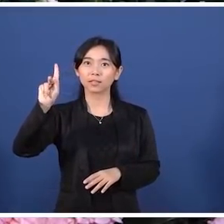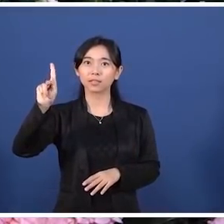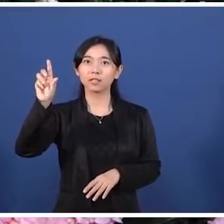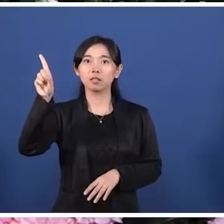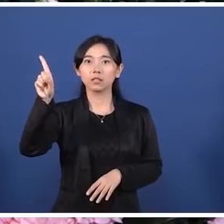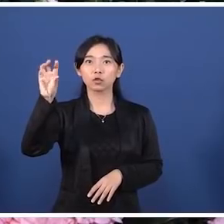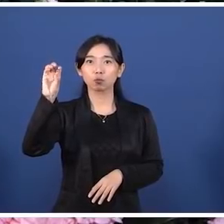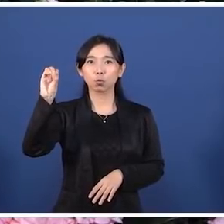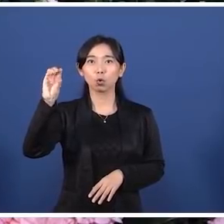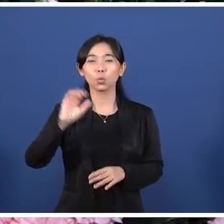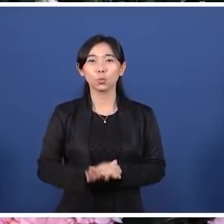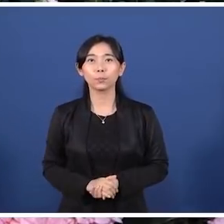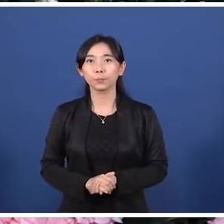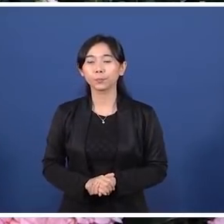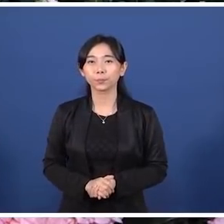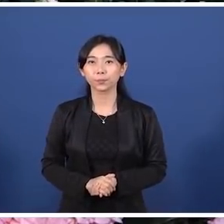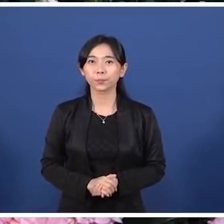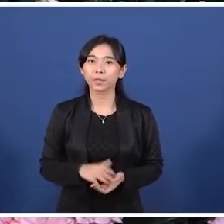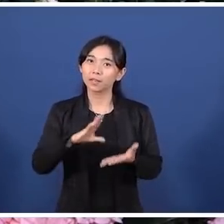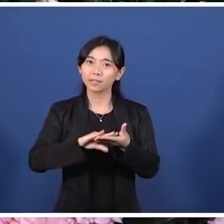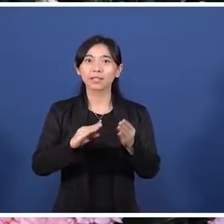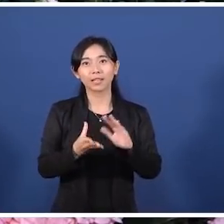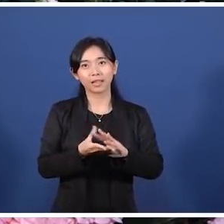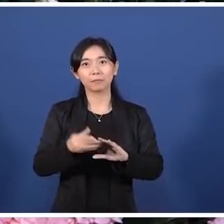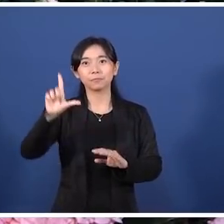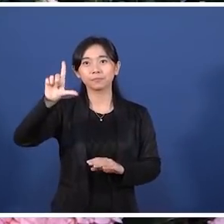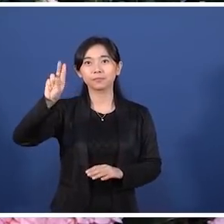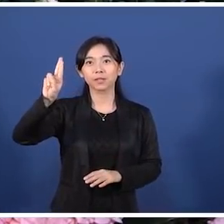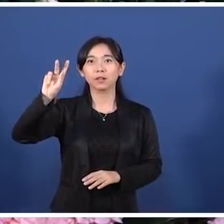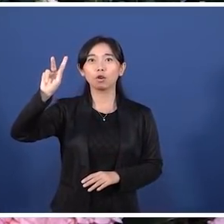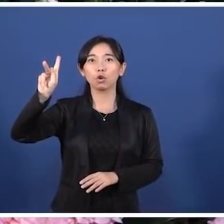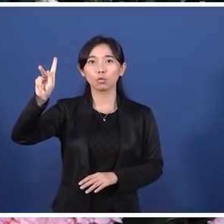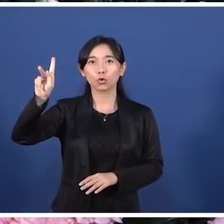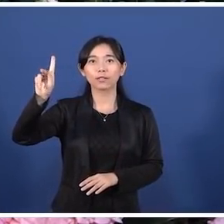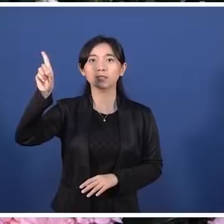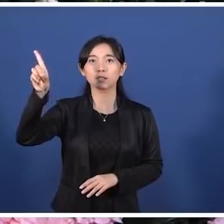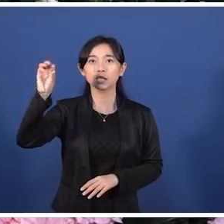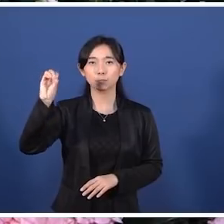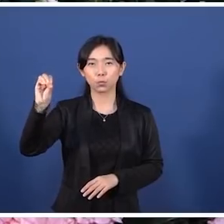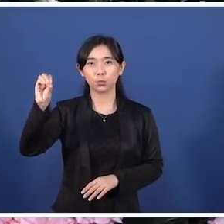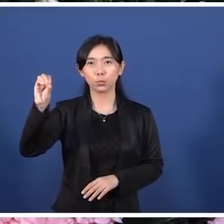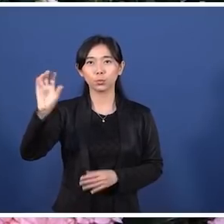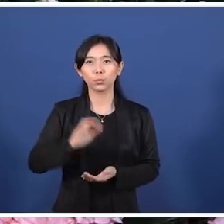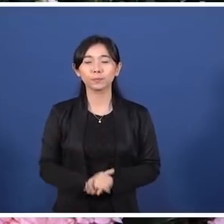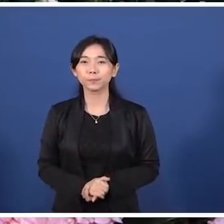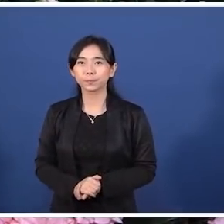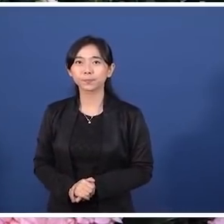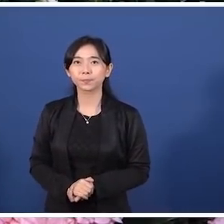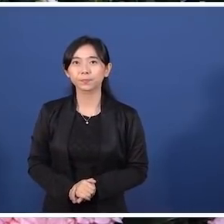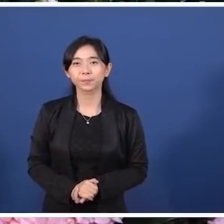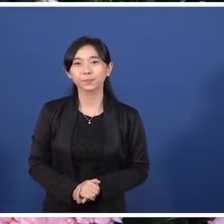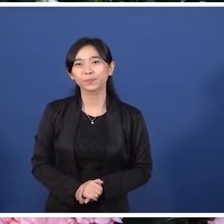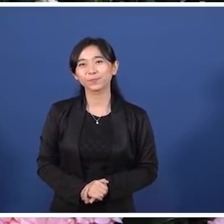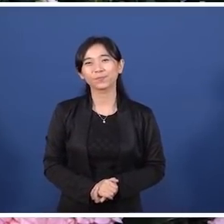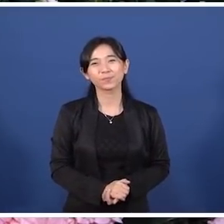10. Cerita ini adalah cerita yang barangkali membuat banyak orang belajar. Yaitu